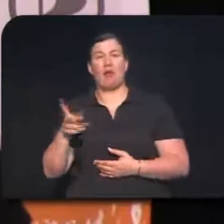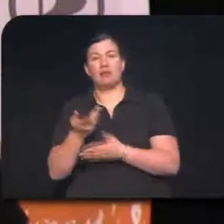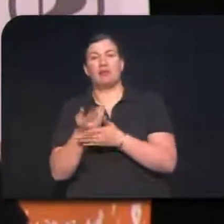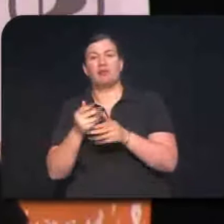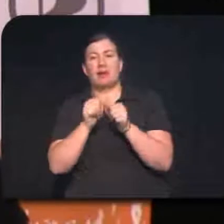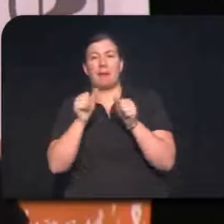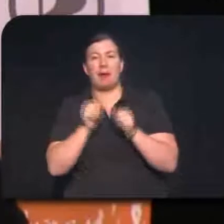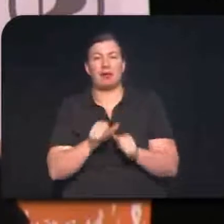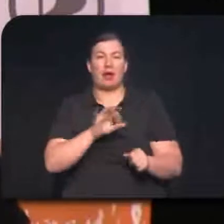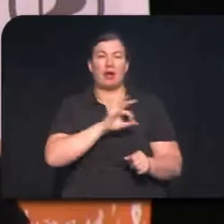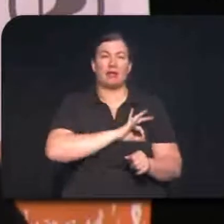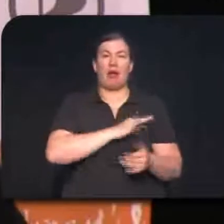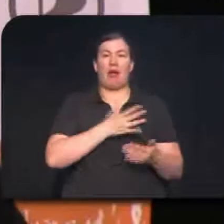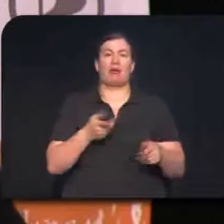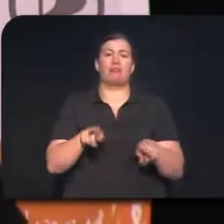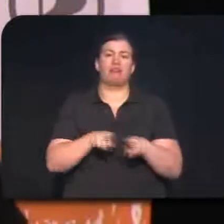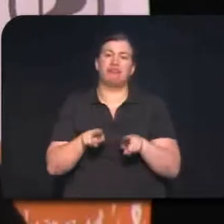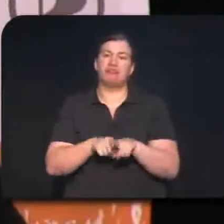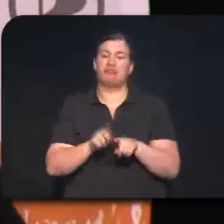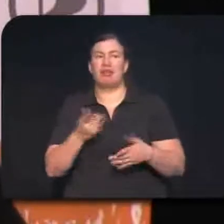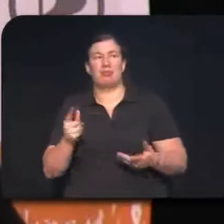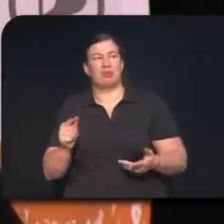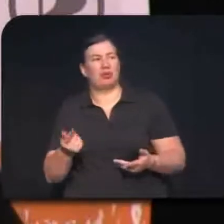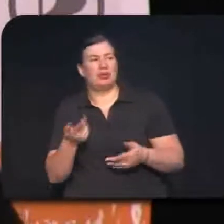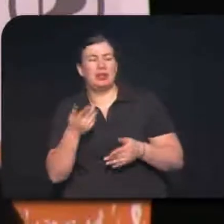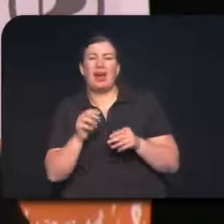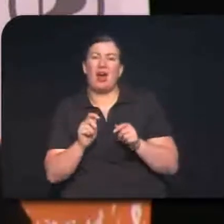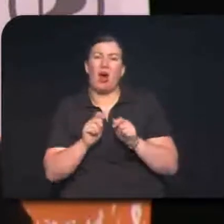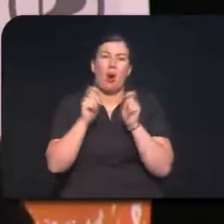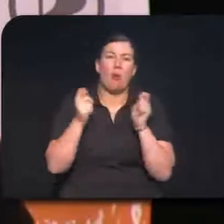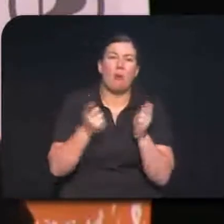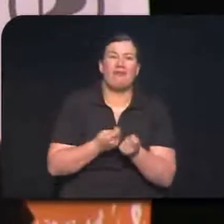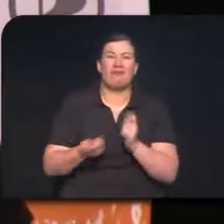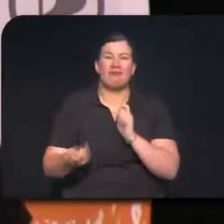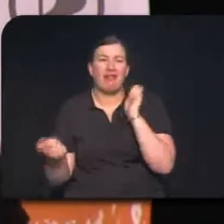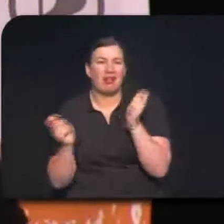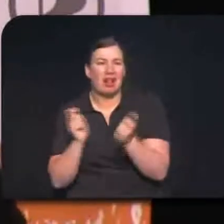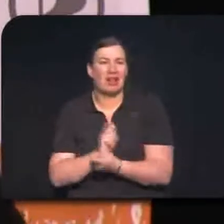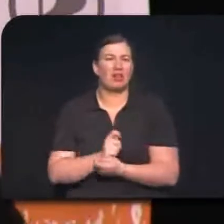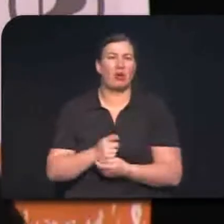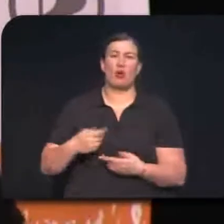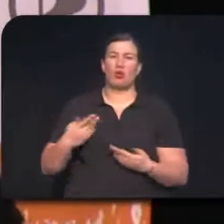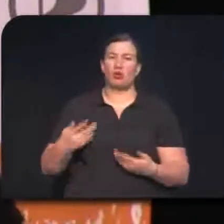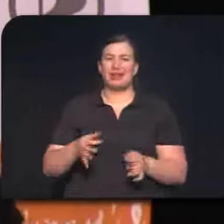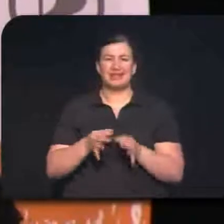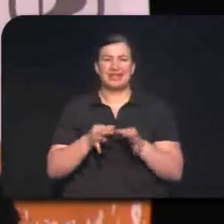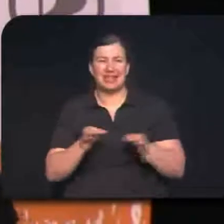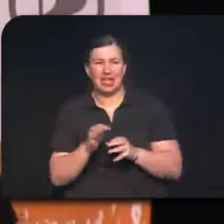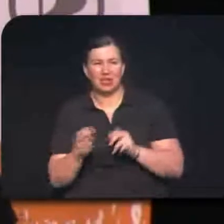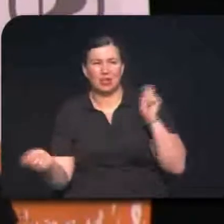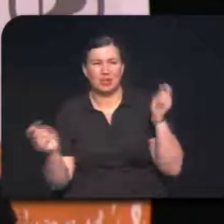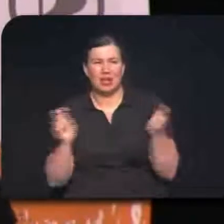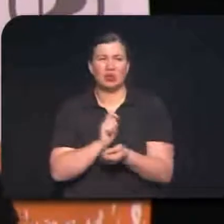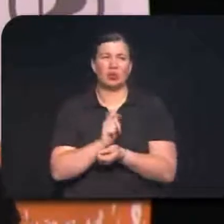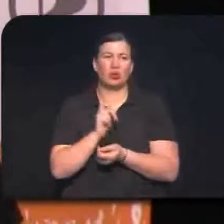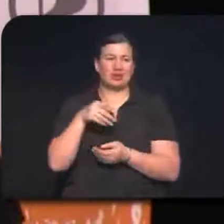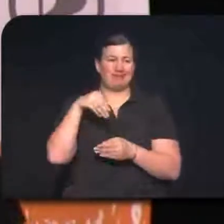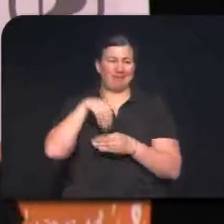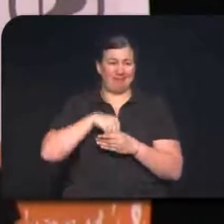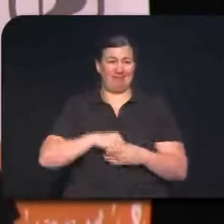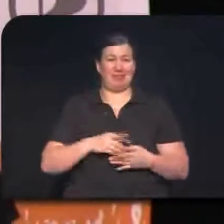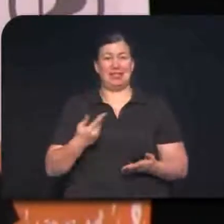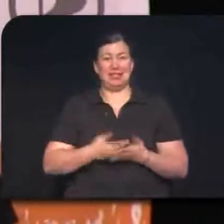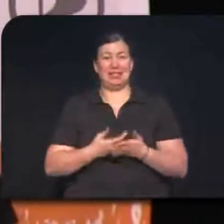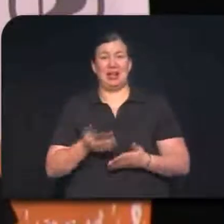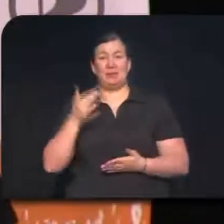dann etwas umfangreiche formaländerungen in der Satzung erforderlich das heißt wir müssen unterscheiden gibt es einen Parteitag